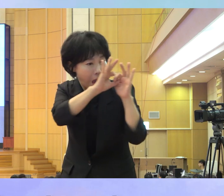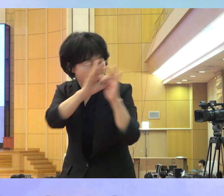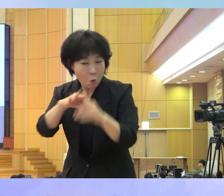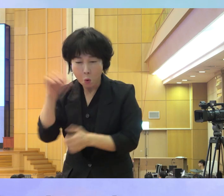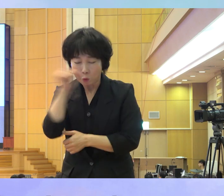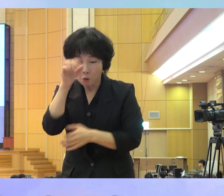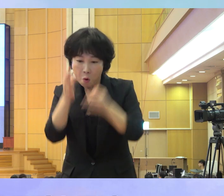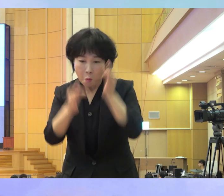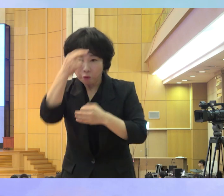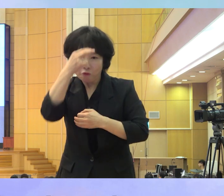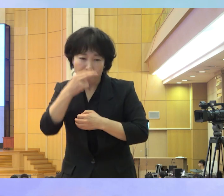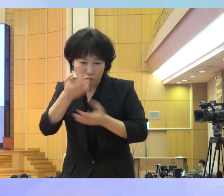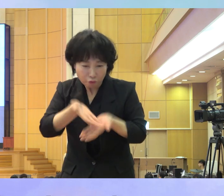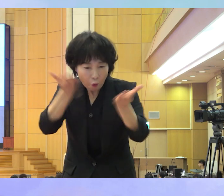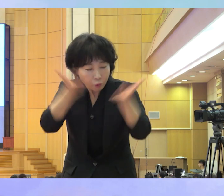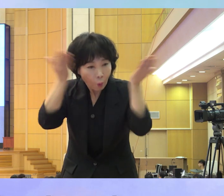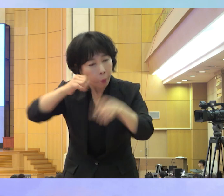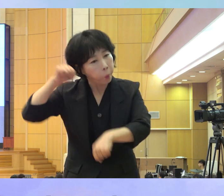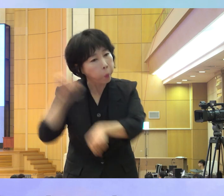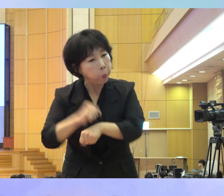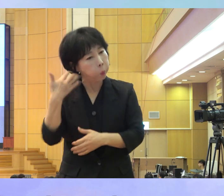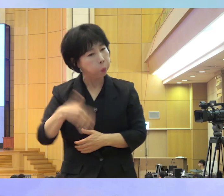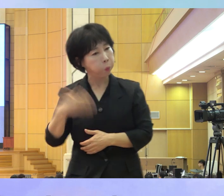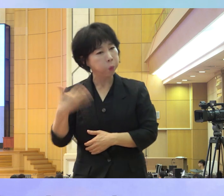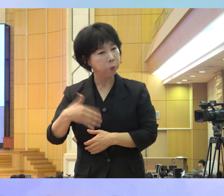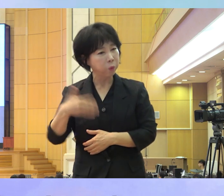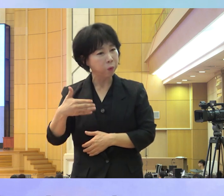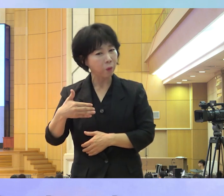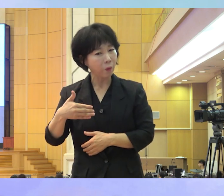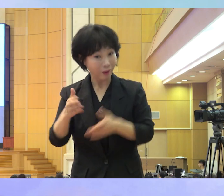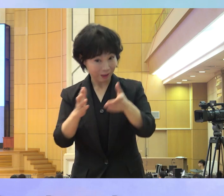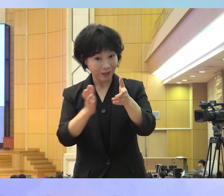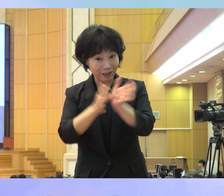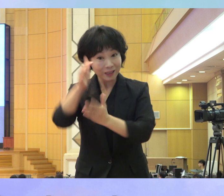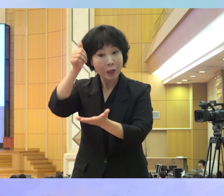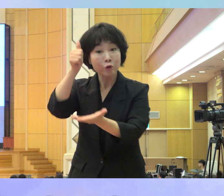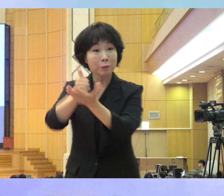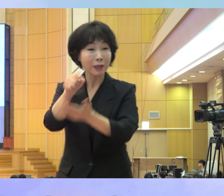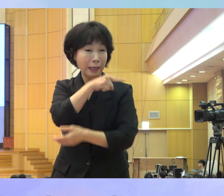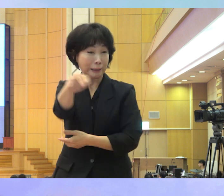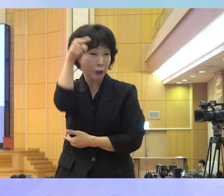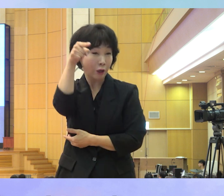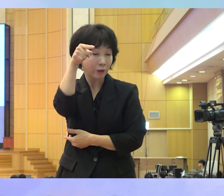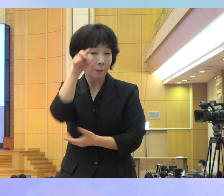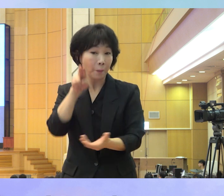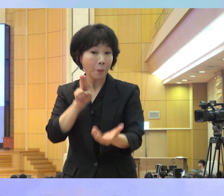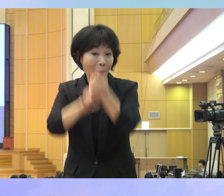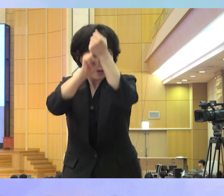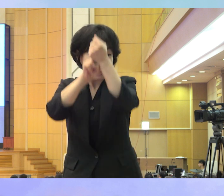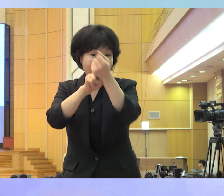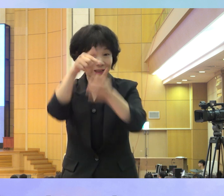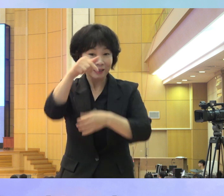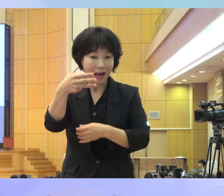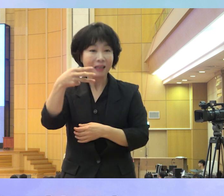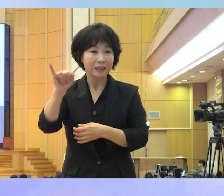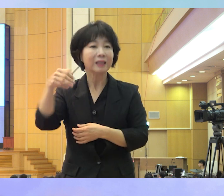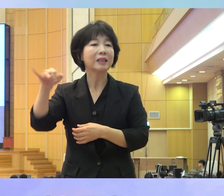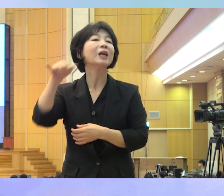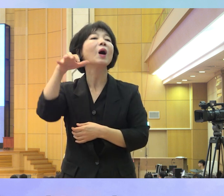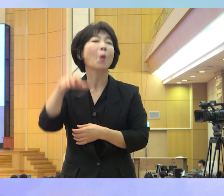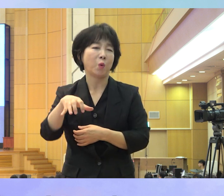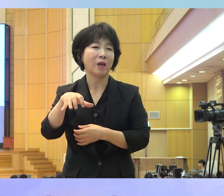하니라. 예수께서 이 첫 표적을 갈릴리 가나에서